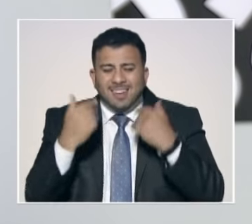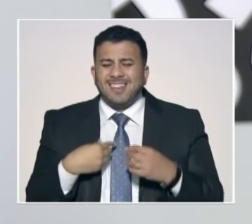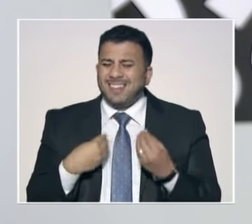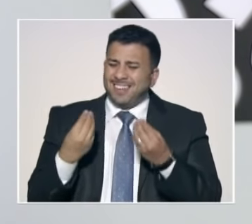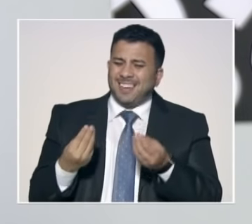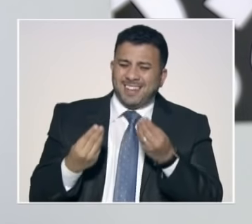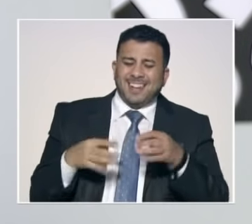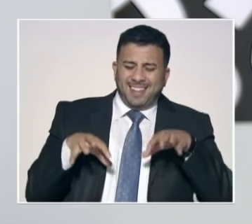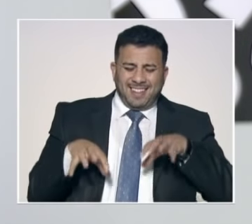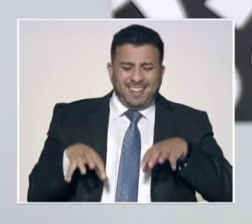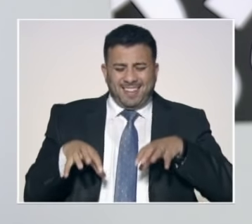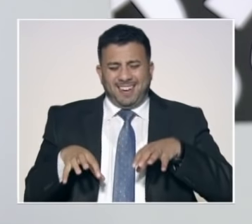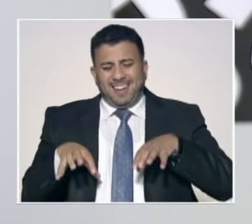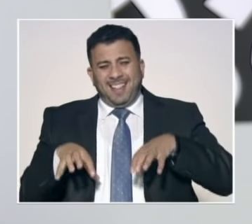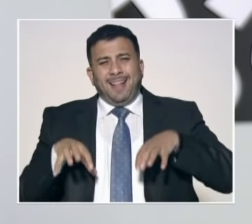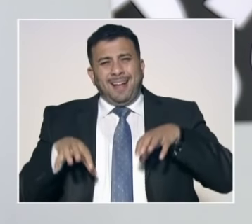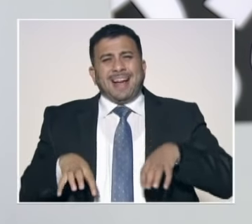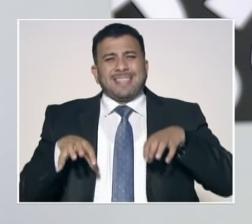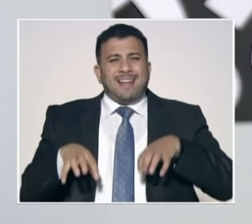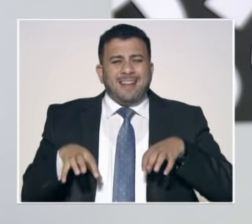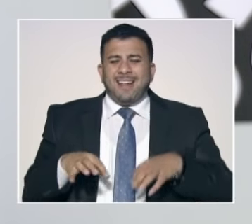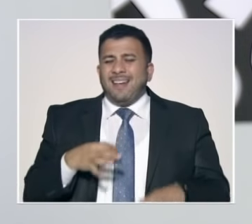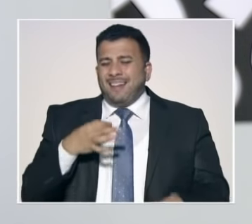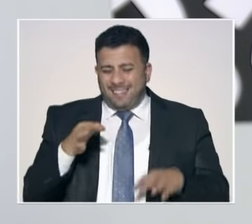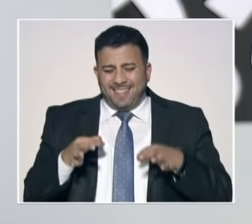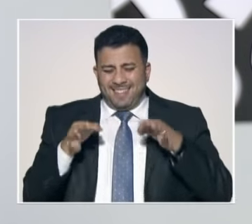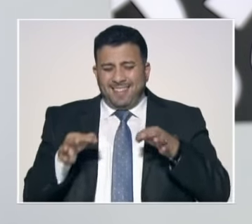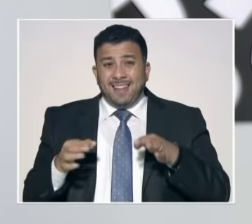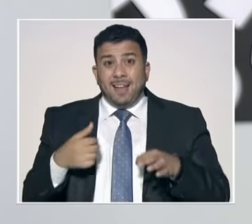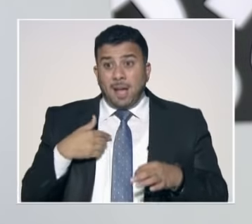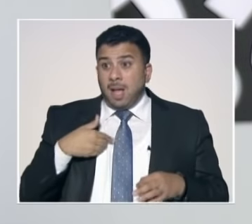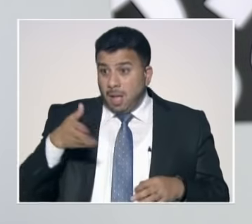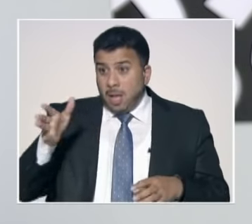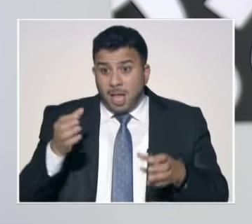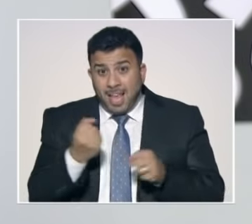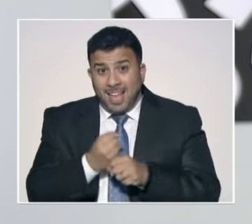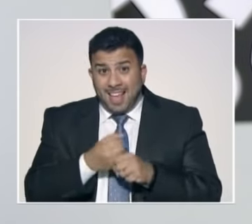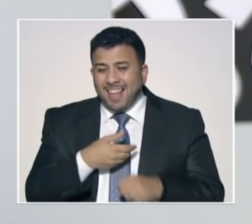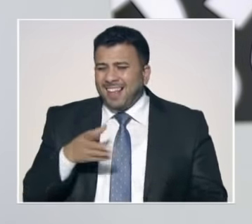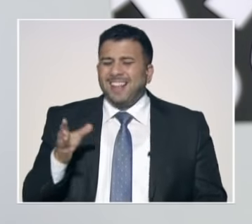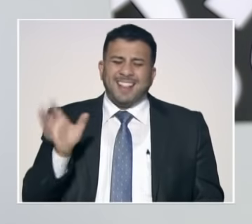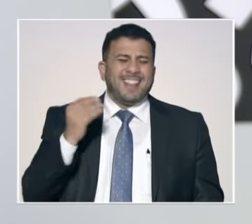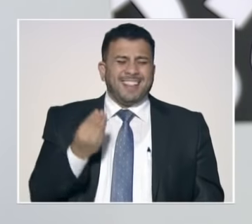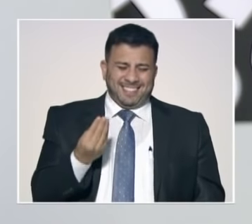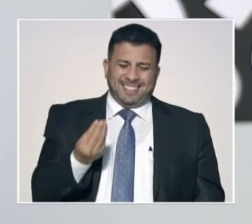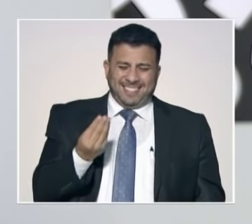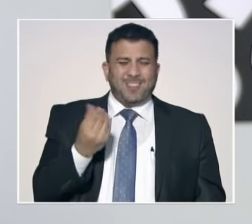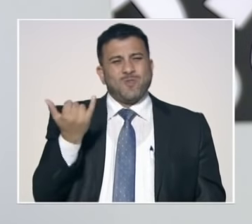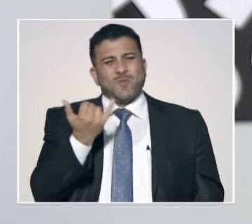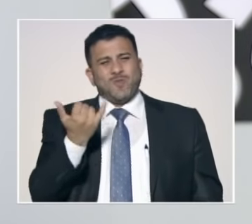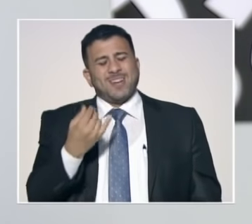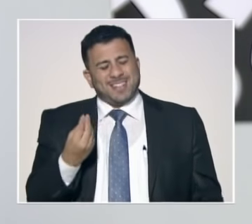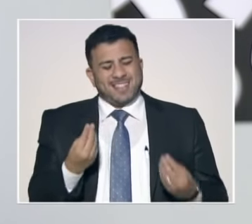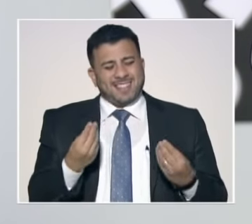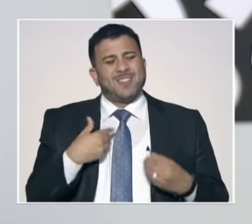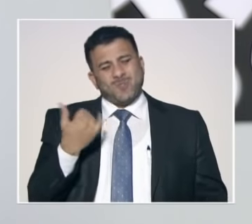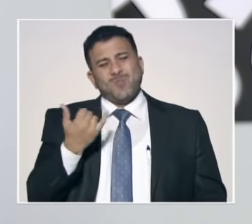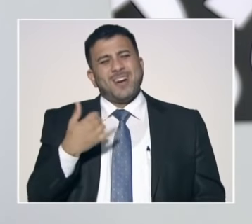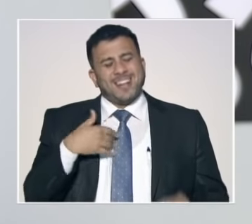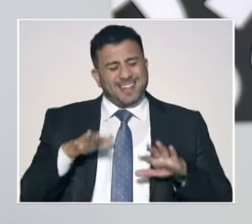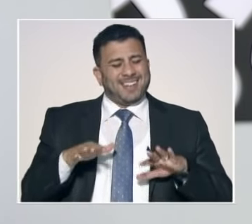كسالى يراؤون الناس. الكسل هي القدرة على العمل لكن تركه هكذا بخلاف العجز، العجز لا